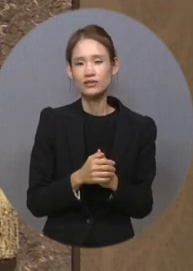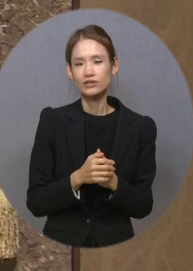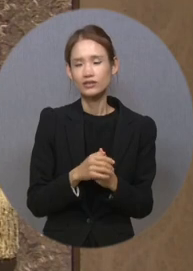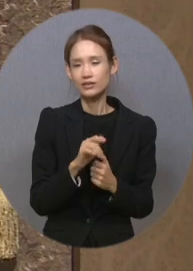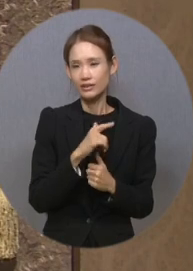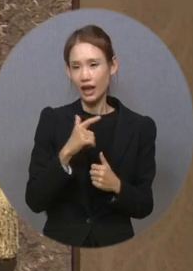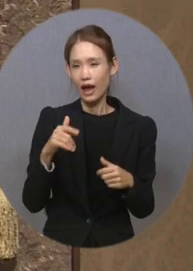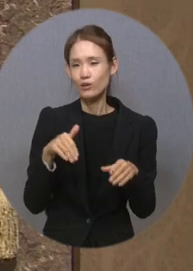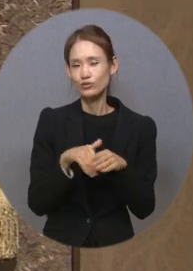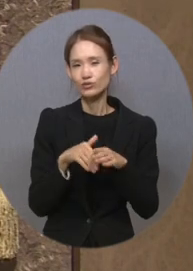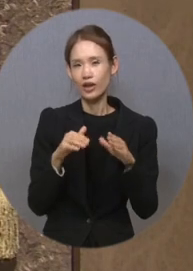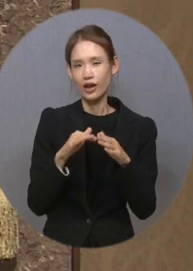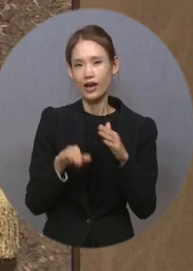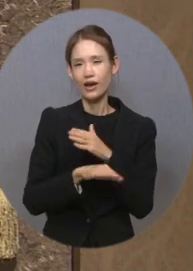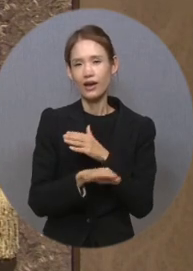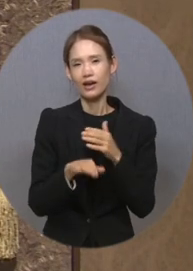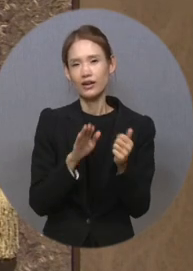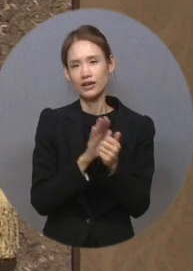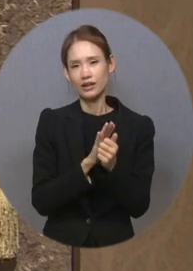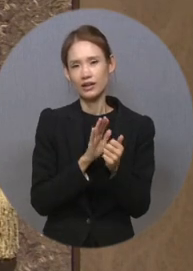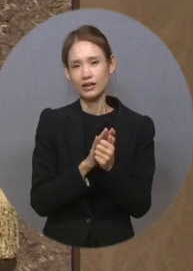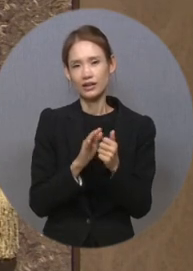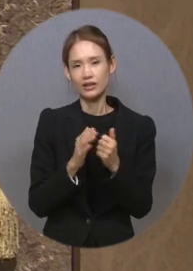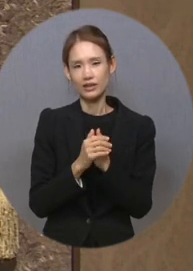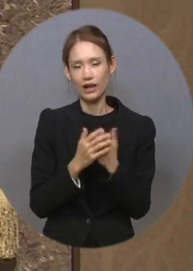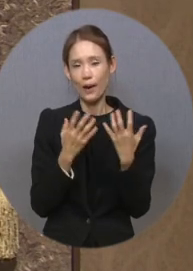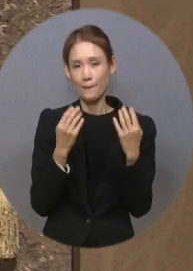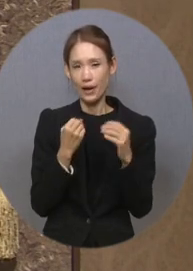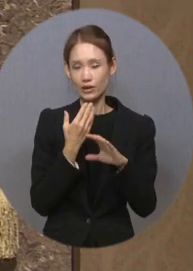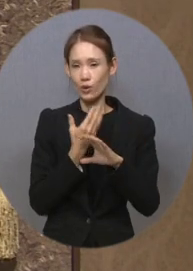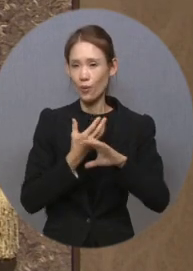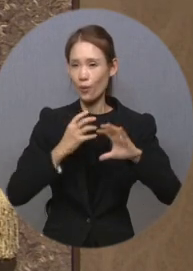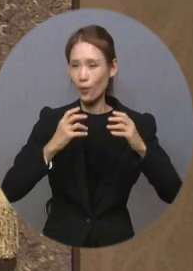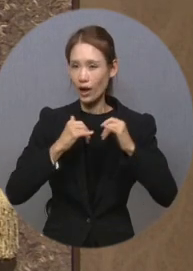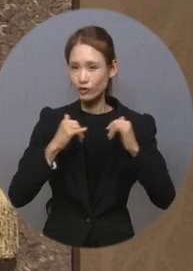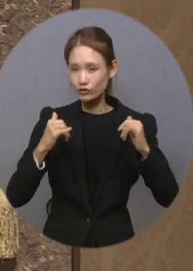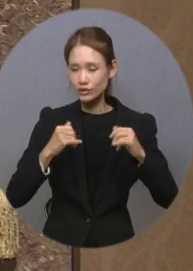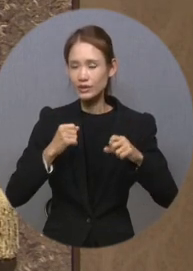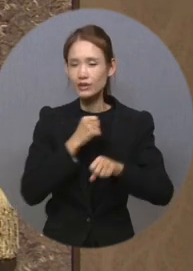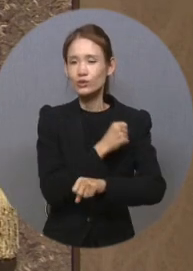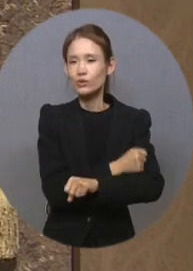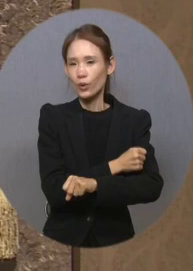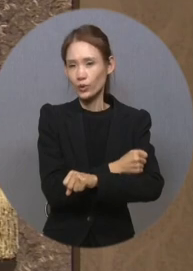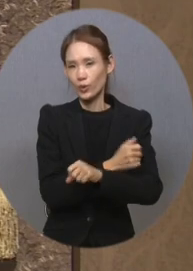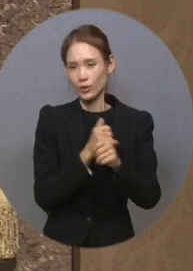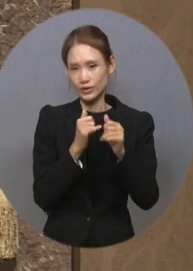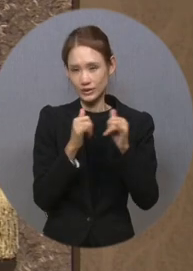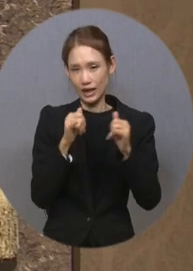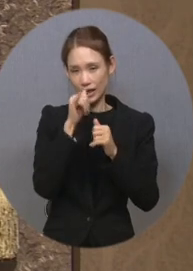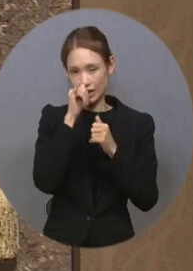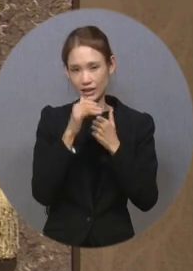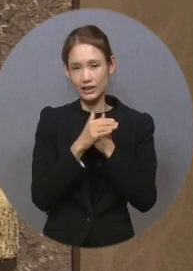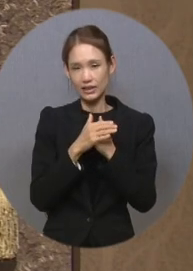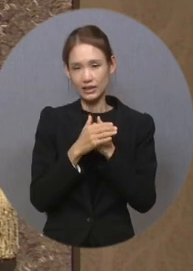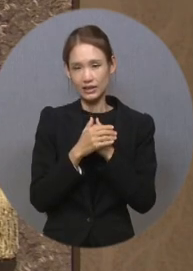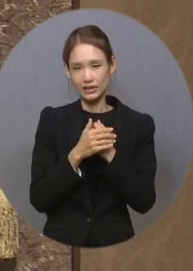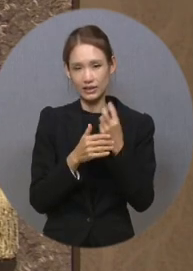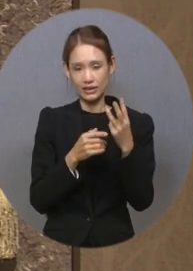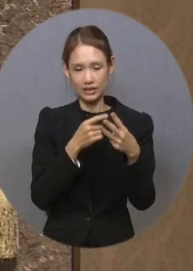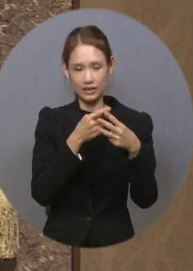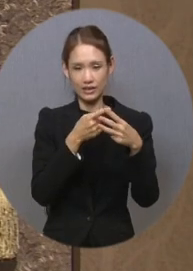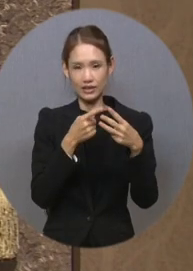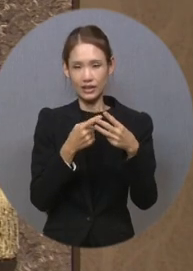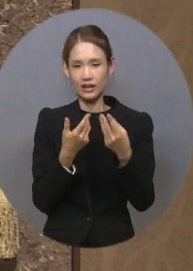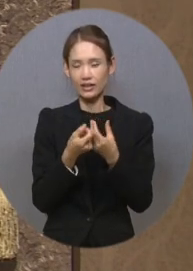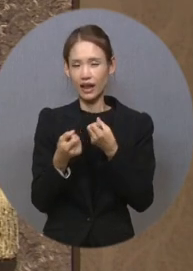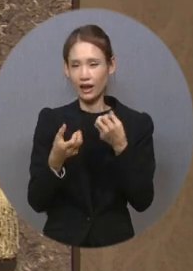또 다문화 가족 지원하는 것, 그다음에 여수에 많은 외국인 노동자들이 있기 때문에 외국인 주민 지원 사업 이 세 개가 나눠져 있었거든요.